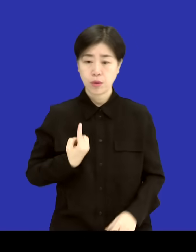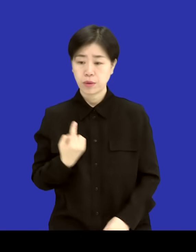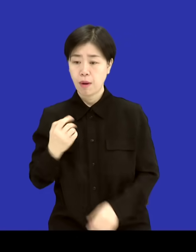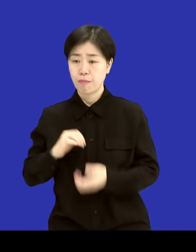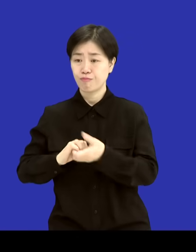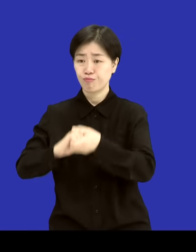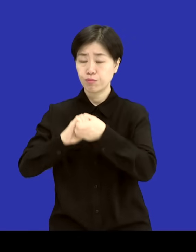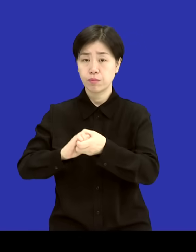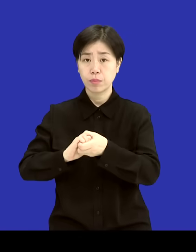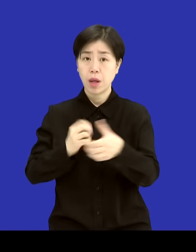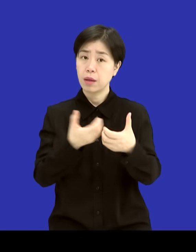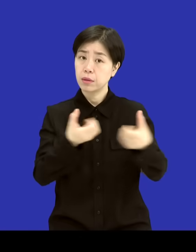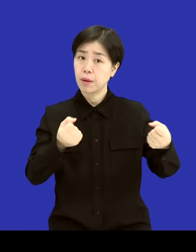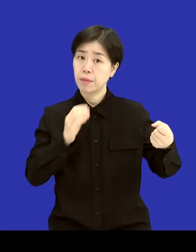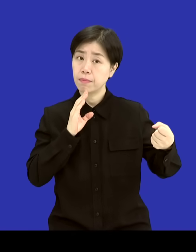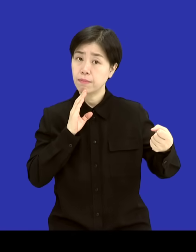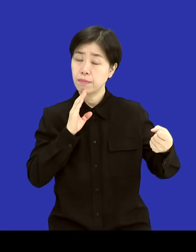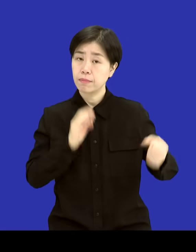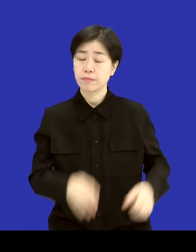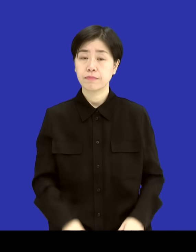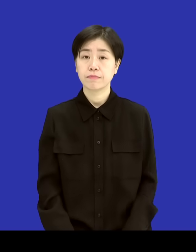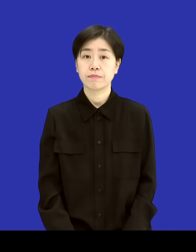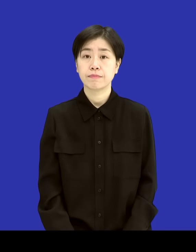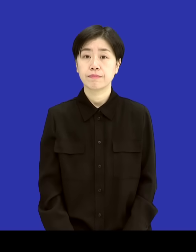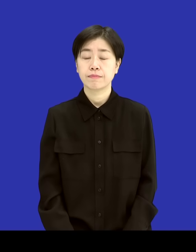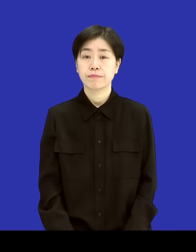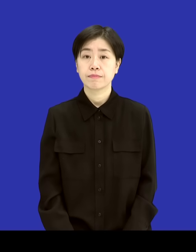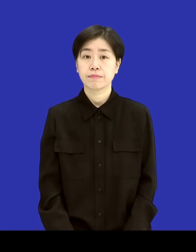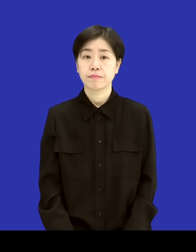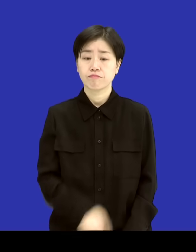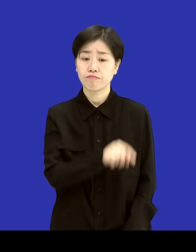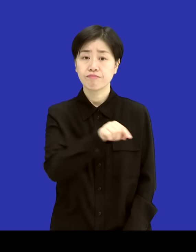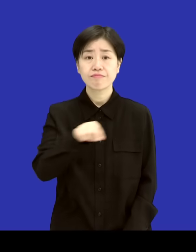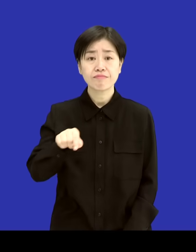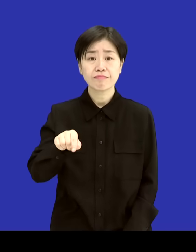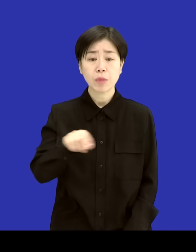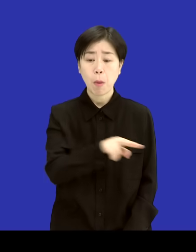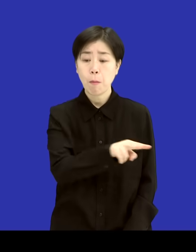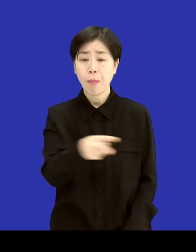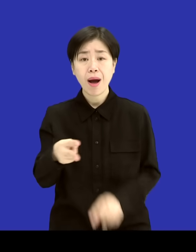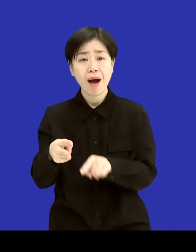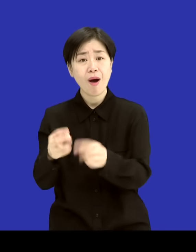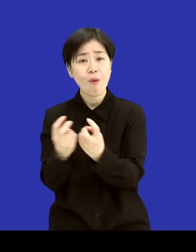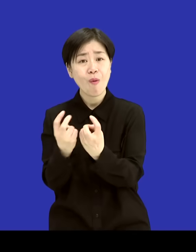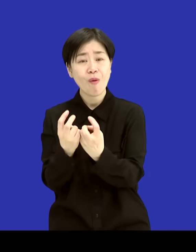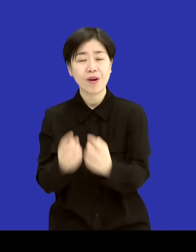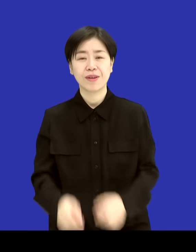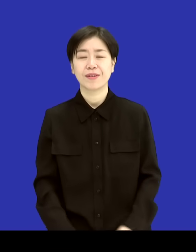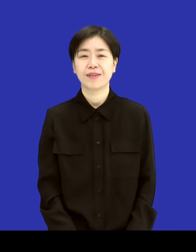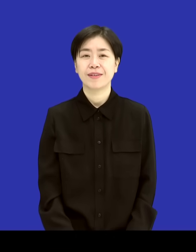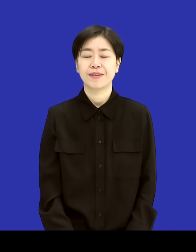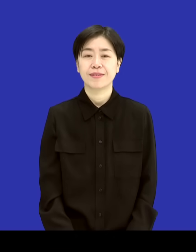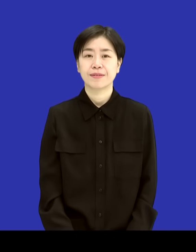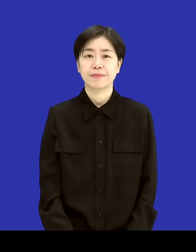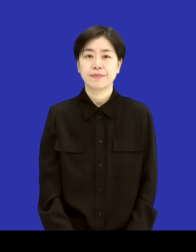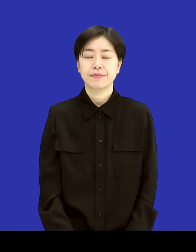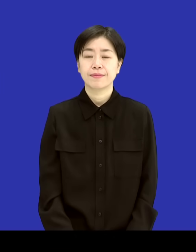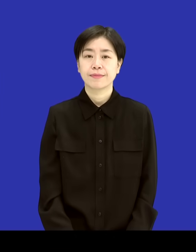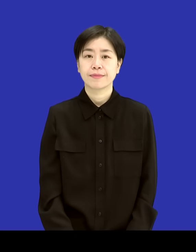어쨌든 같이 하는 거랑 혼자 하는 건데 네. 그 어떻게 하다가 또 성악으로 그럼 마음을 붙이신 거예요?